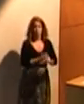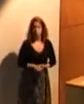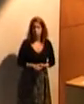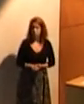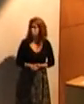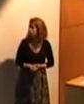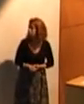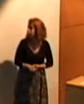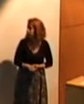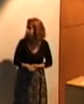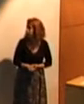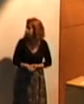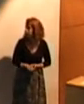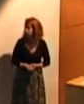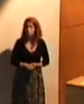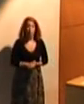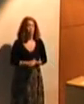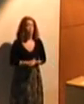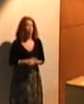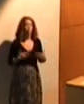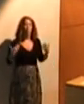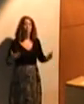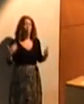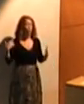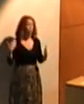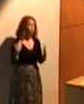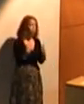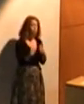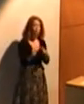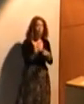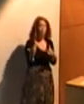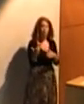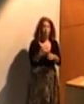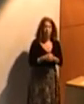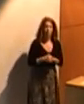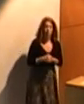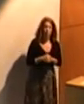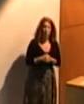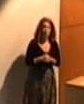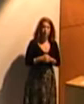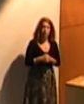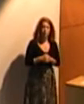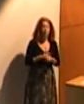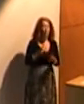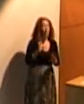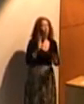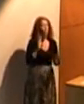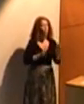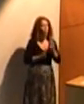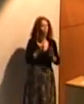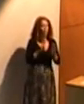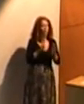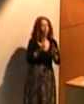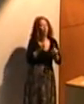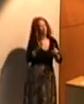ce qui se passe actuellement est tout à fait intéressant et c'est à dire que la biologie jusqu'à nos jours était un petit peu darwinienne